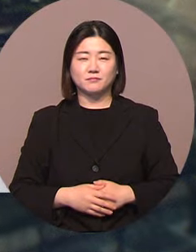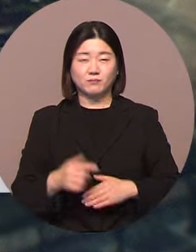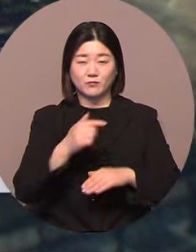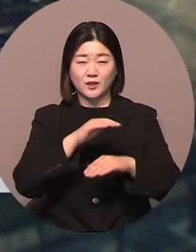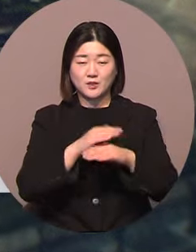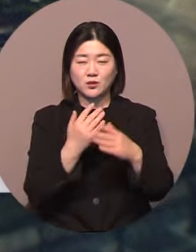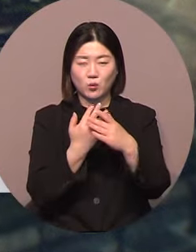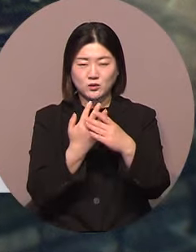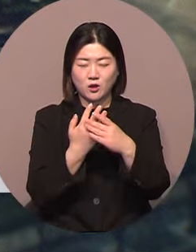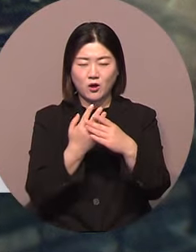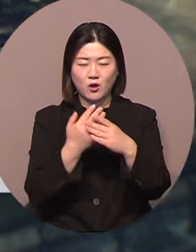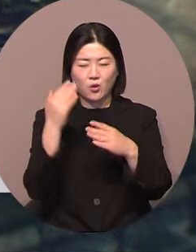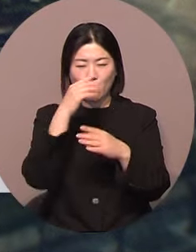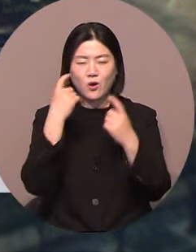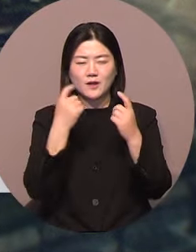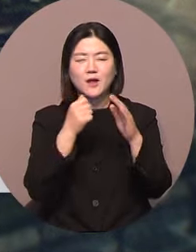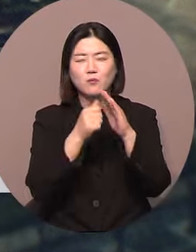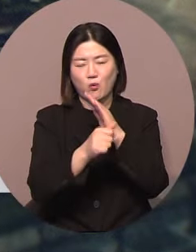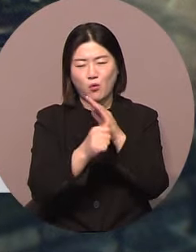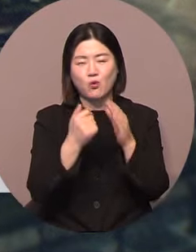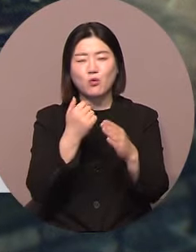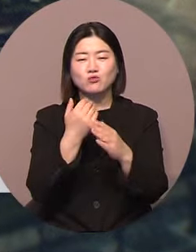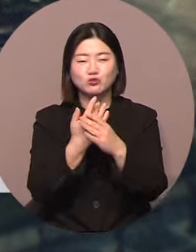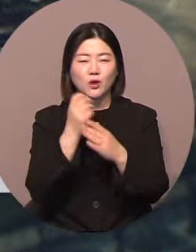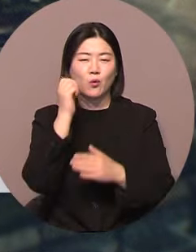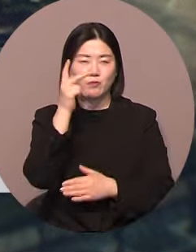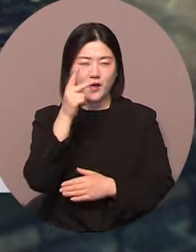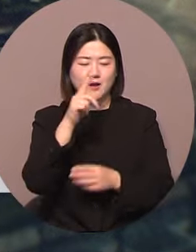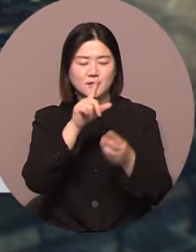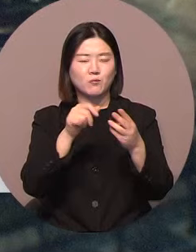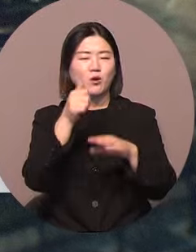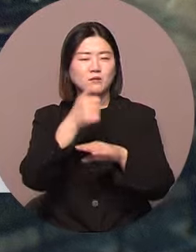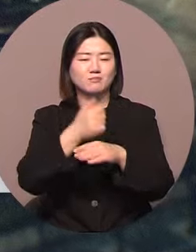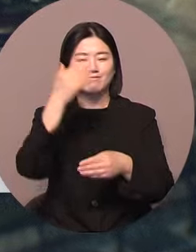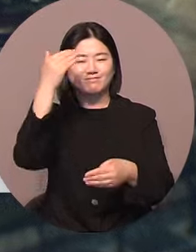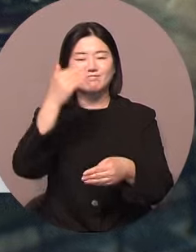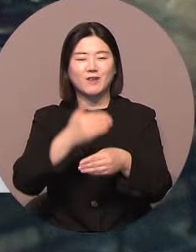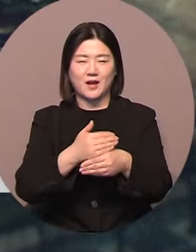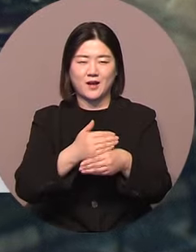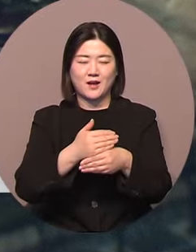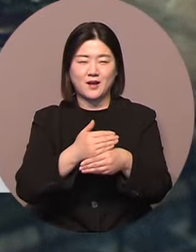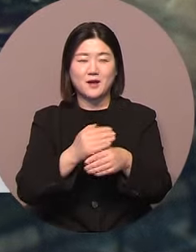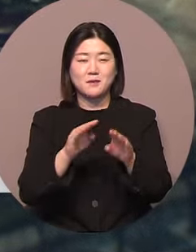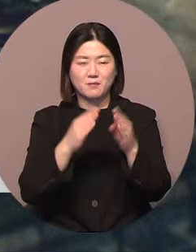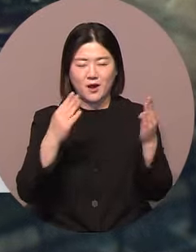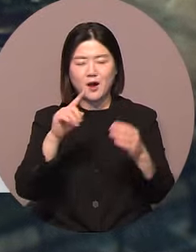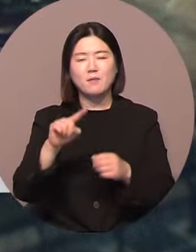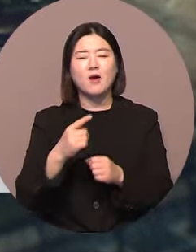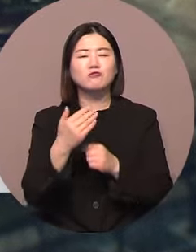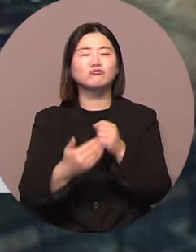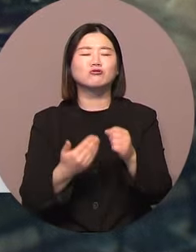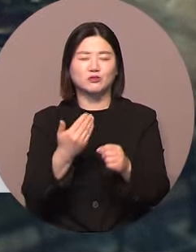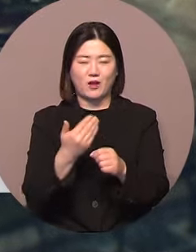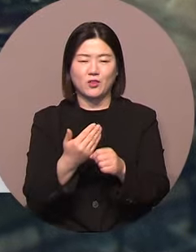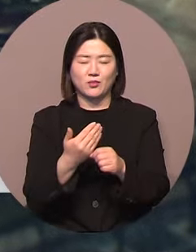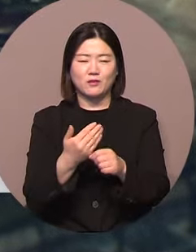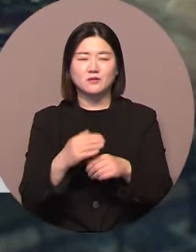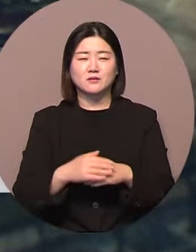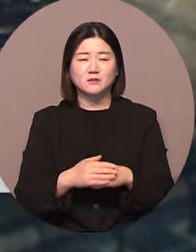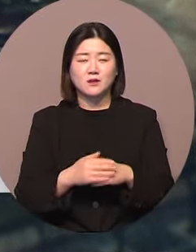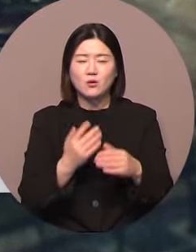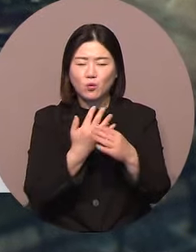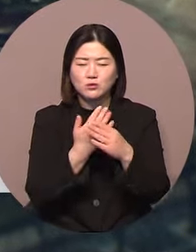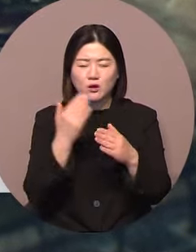대전 온천 관광을 대표하는 유성 호텔이 이달 말 문을 닫습니다 개장한지 10년이나 된 호텔이지만